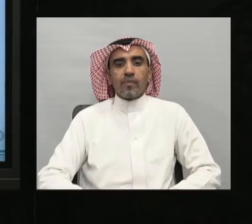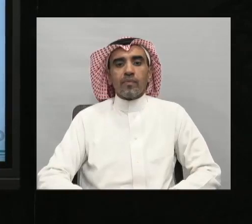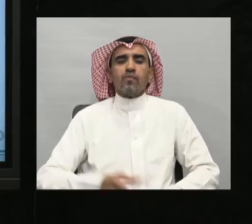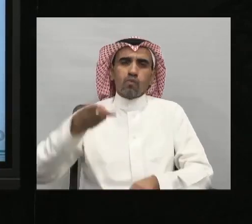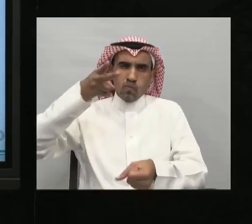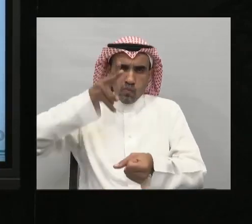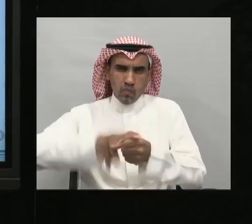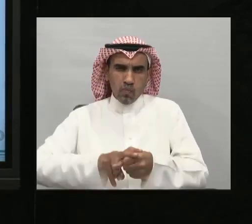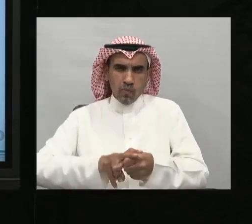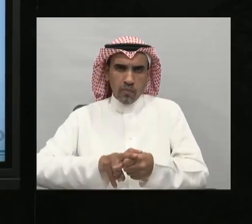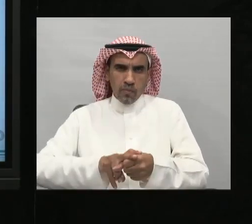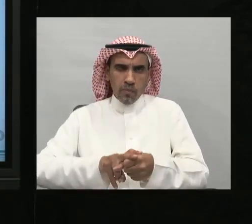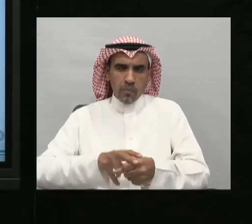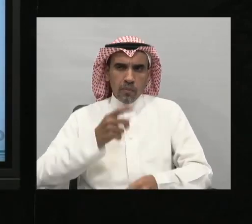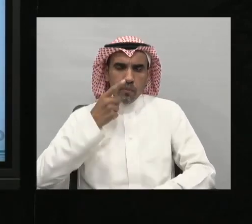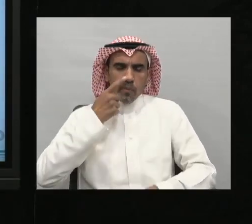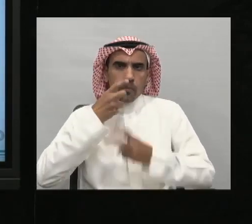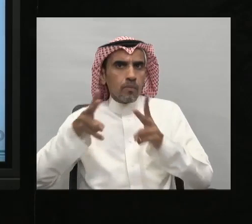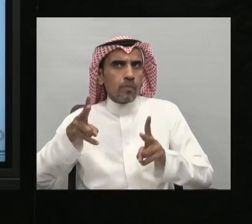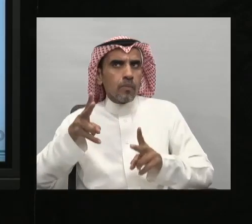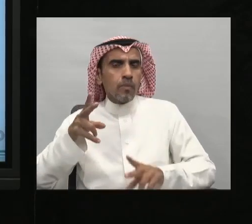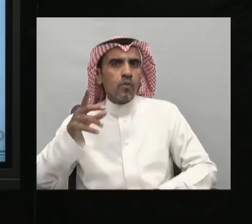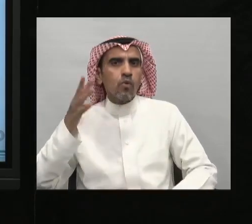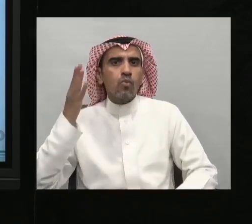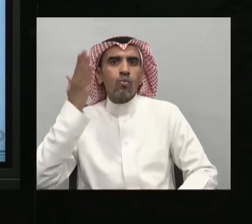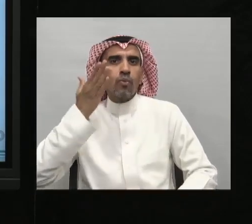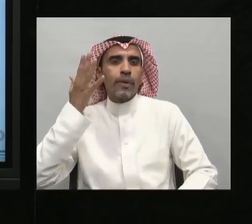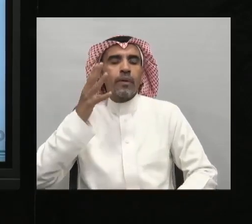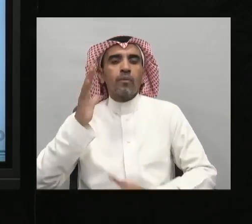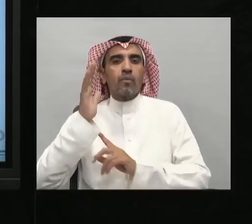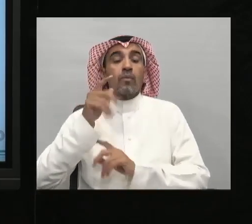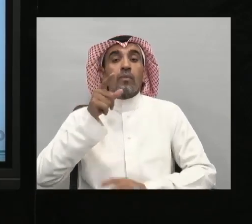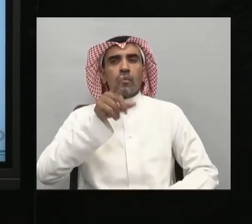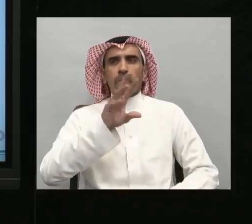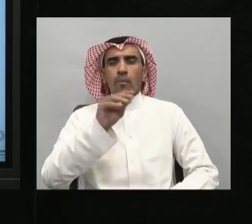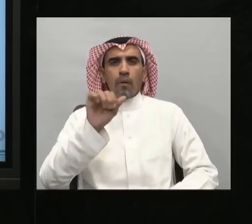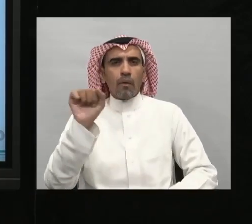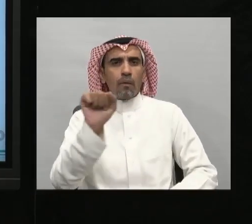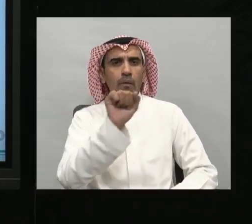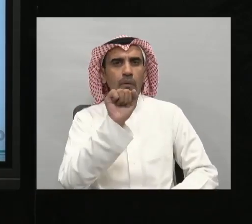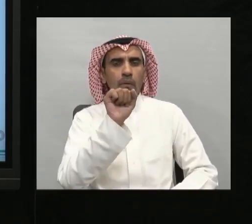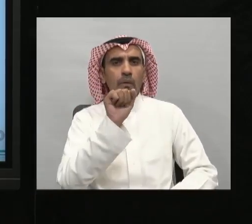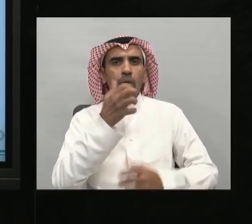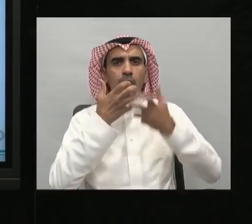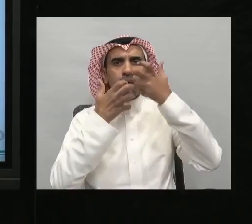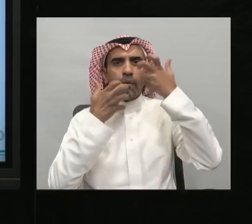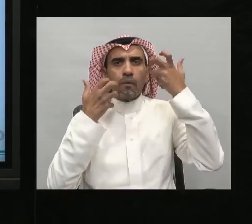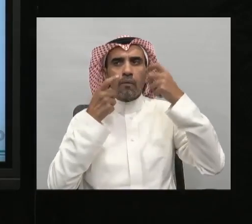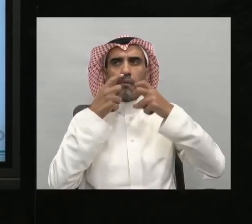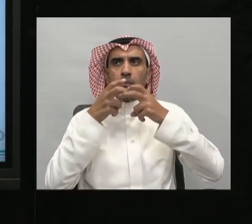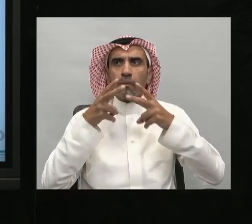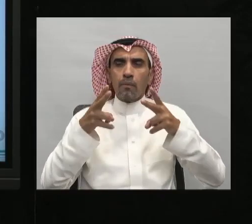أيضا في الاستجابة للمثيرات، درسنا سابقا أنه أحد خصائص الكائنات الحية هو